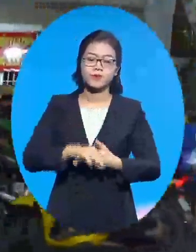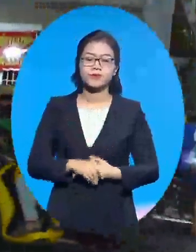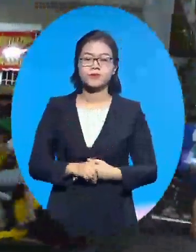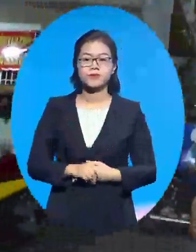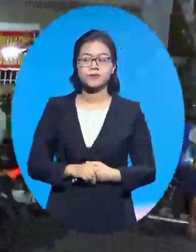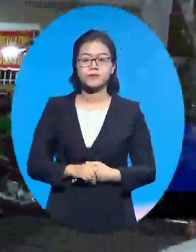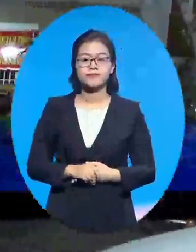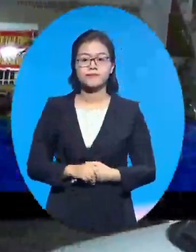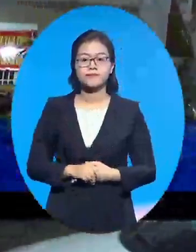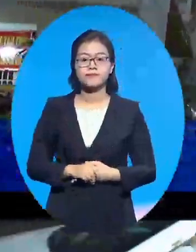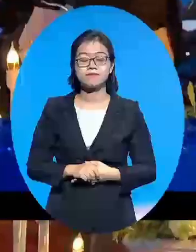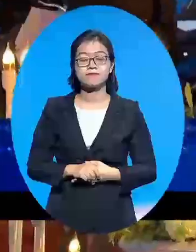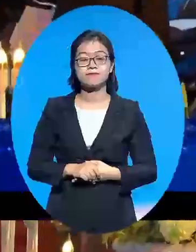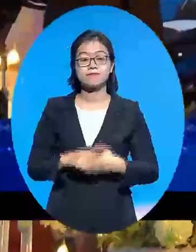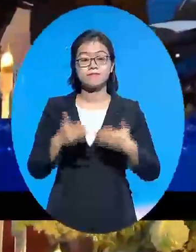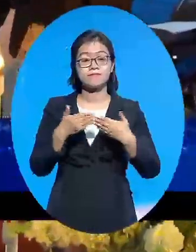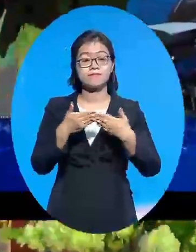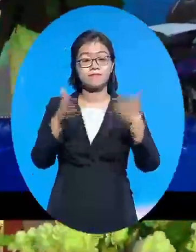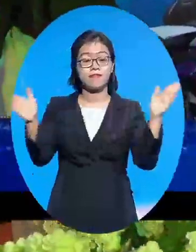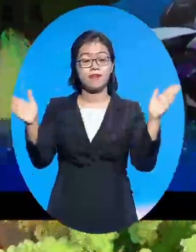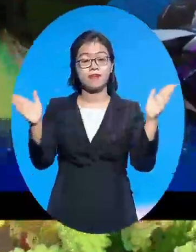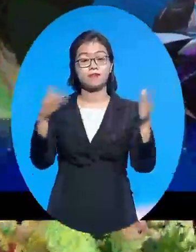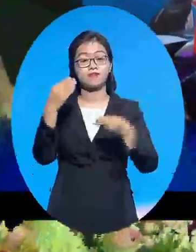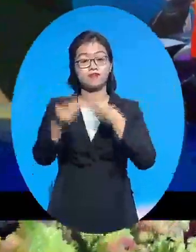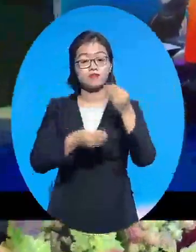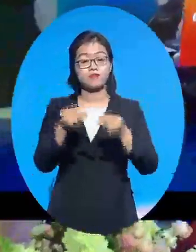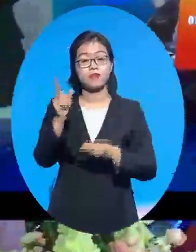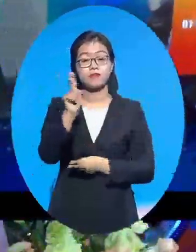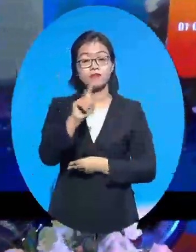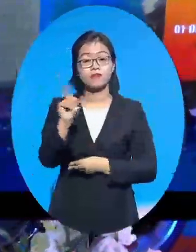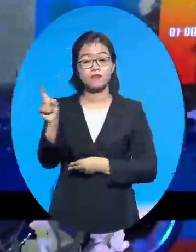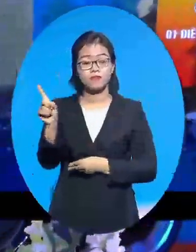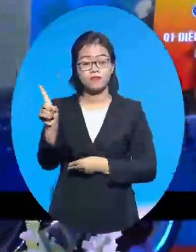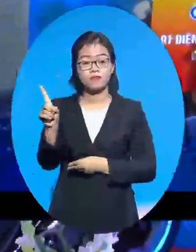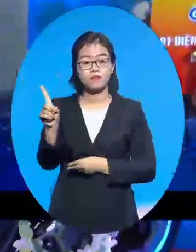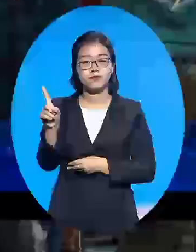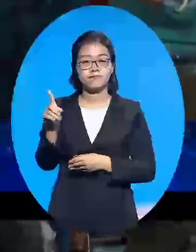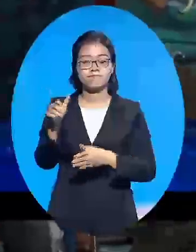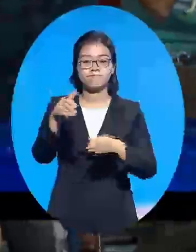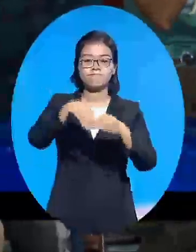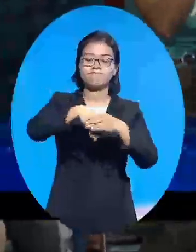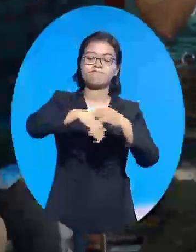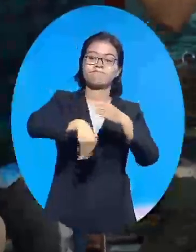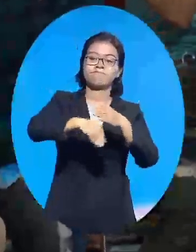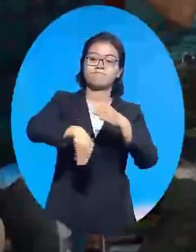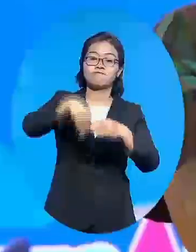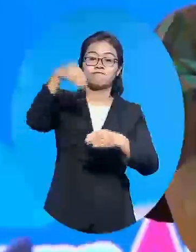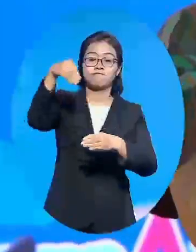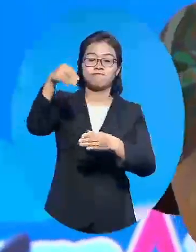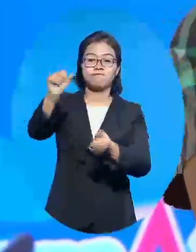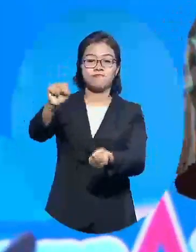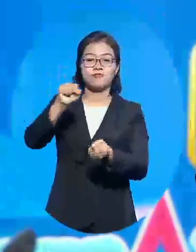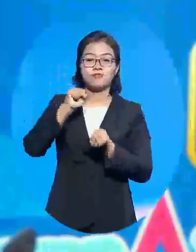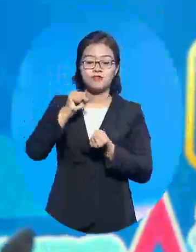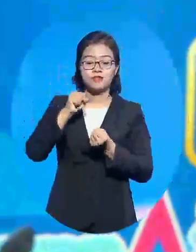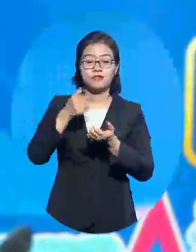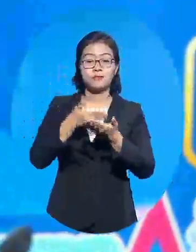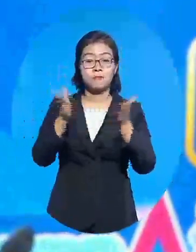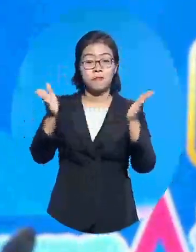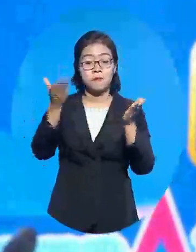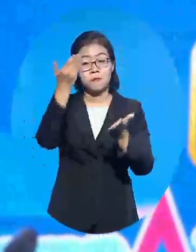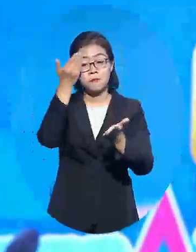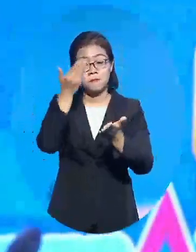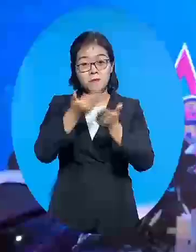nhân dịp khai trương chi nhánh 11 hệ thống xe máy Hoàn Cầu vừa tổ chức chương trình bốc thăm trúng thưởng khai trương hoành tráng nhận quà xả láng